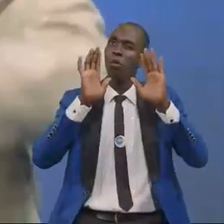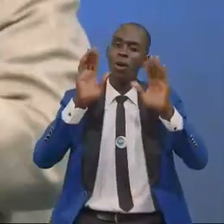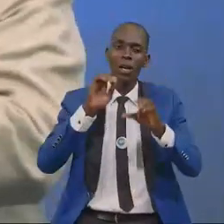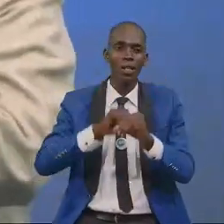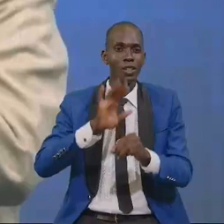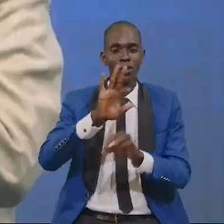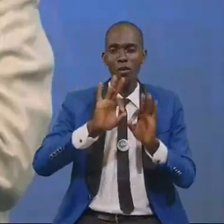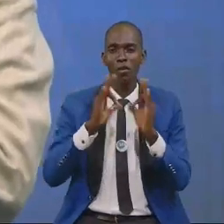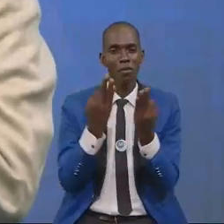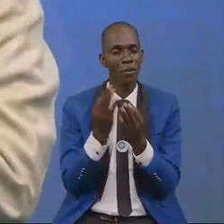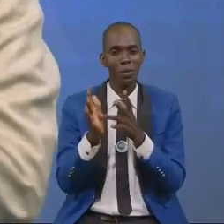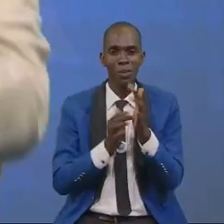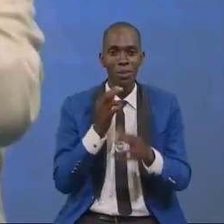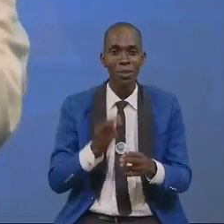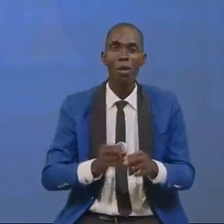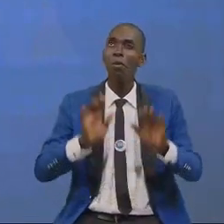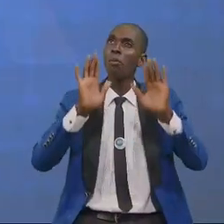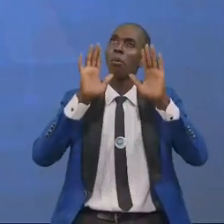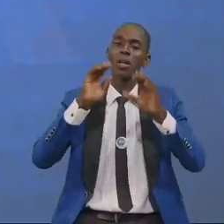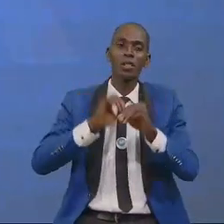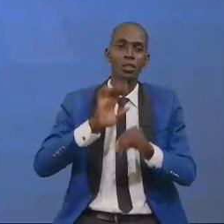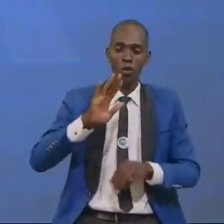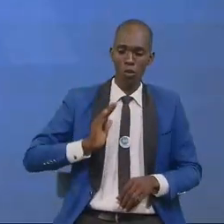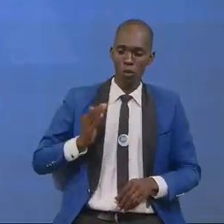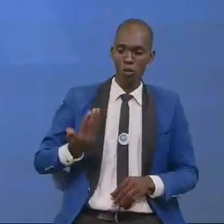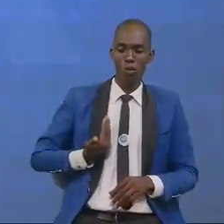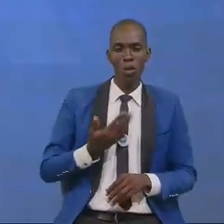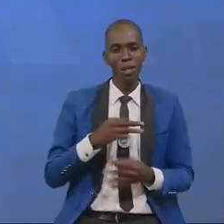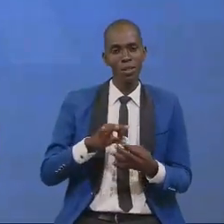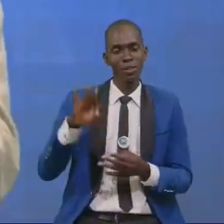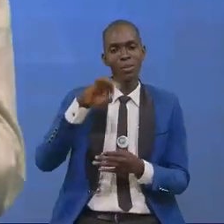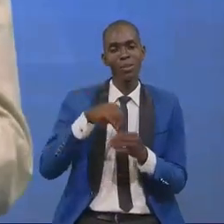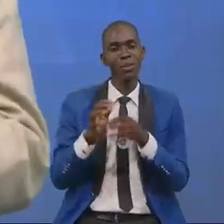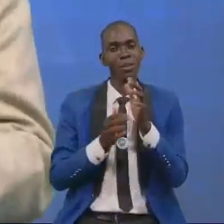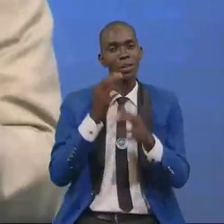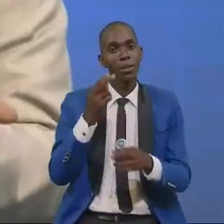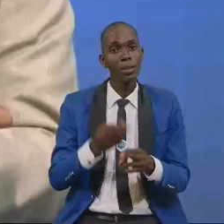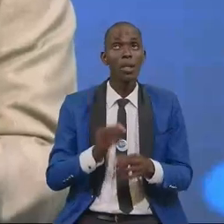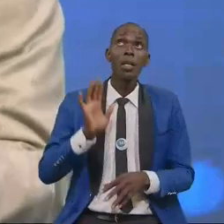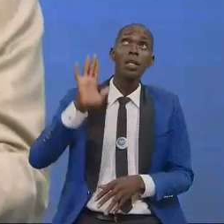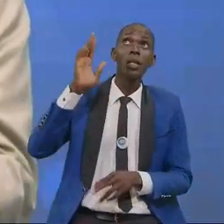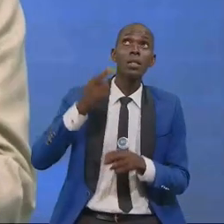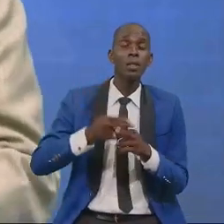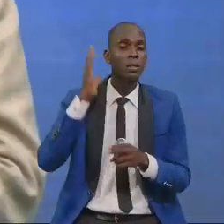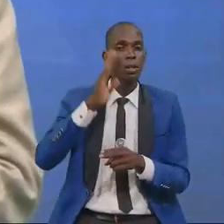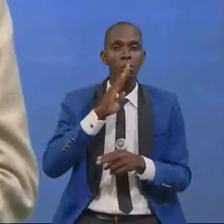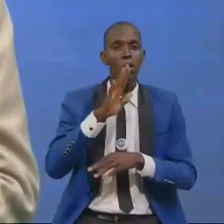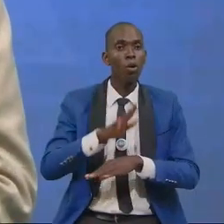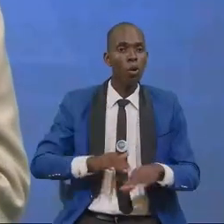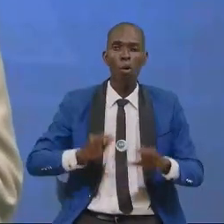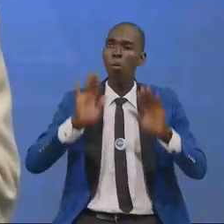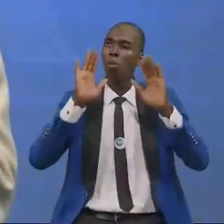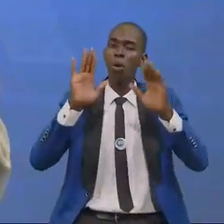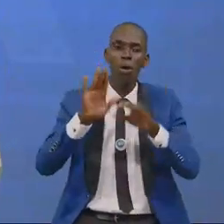merveille dans ton âme et dans ton esprit on l'appellera admirable conseiller